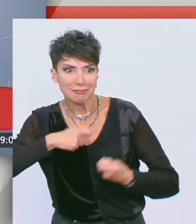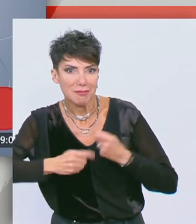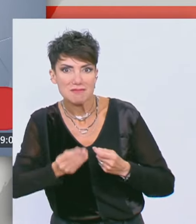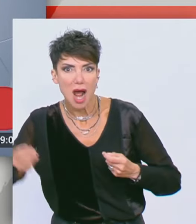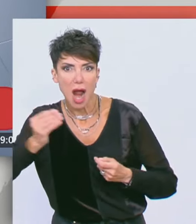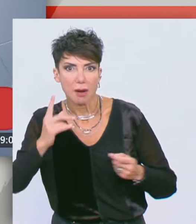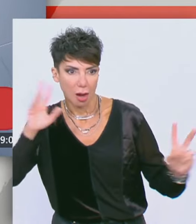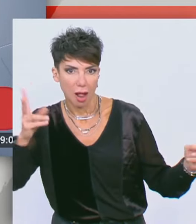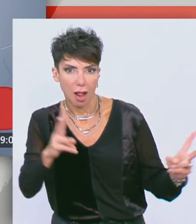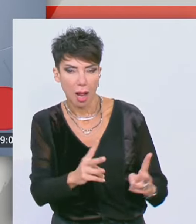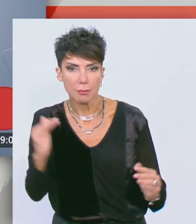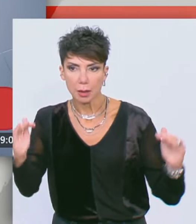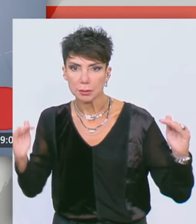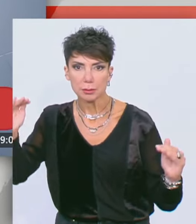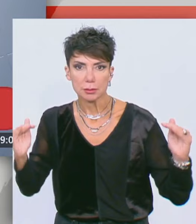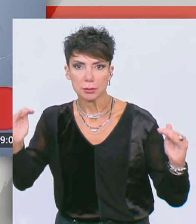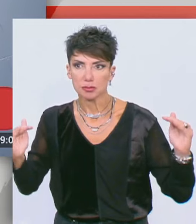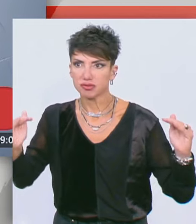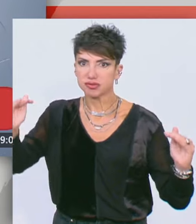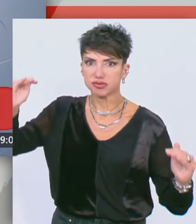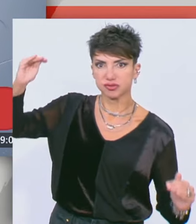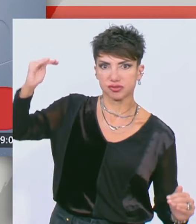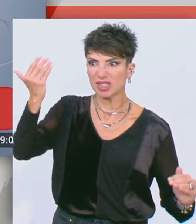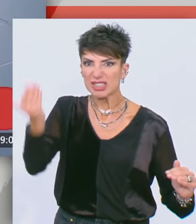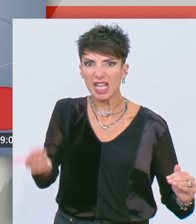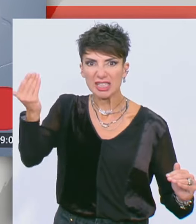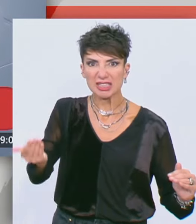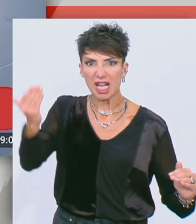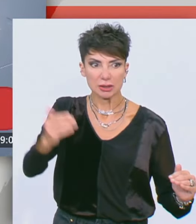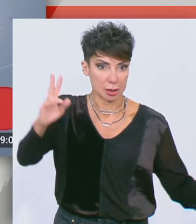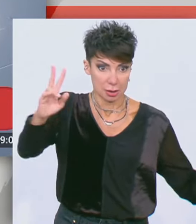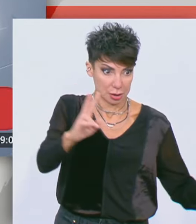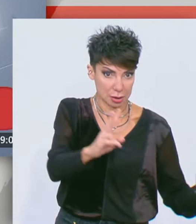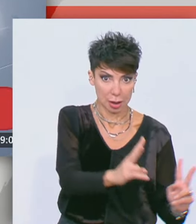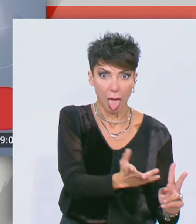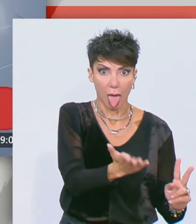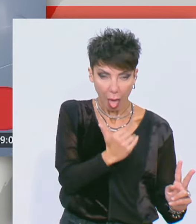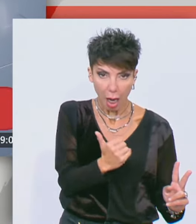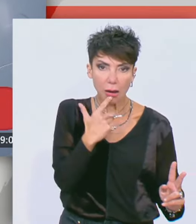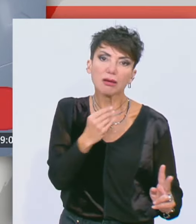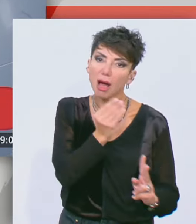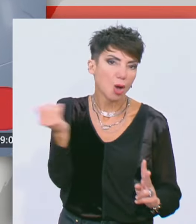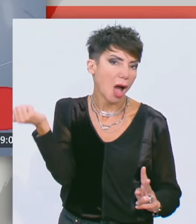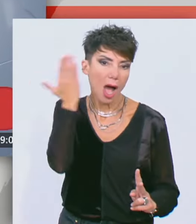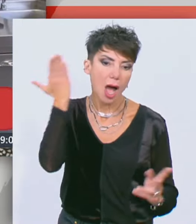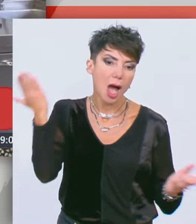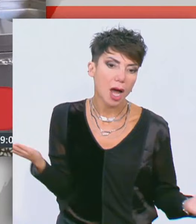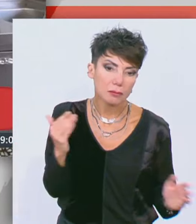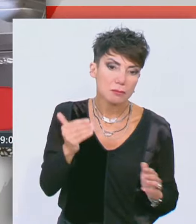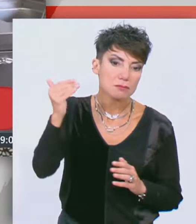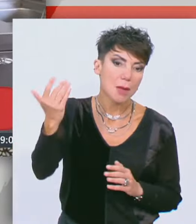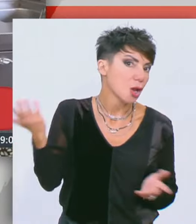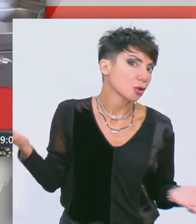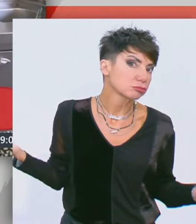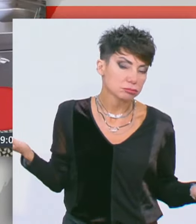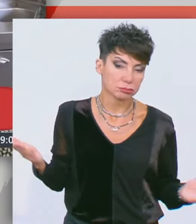κάποια στιγμή αυτό θα εξισορροπηθεί. Δεν το βλέπω να γίνεται στη σοδειά που βγαίνει. Η προοπτική είναι αβέβαιη. Ξέρουμε